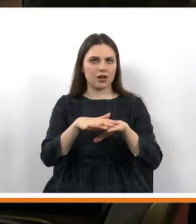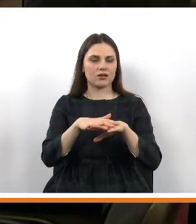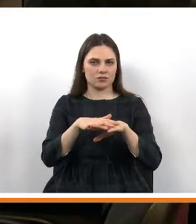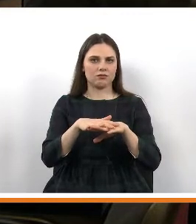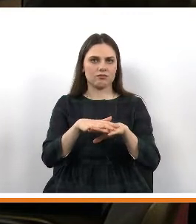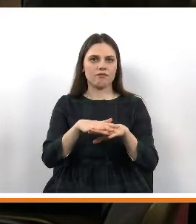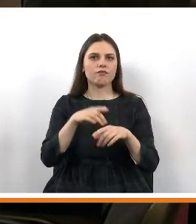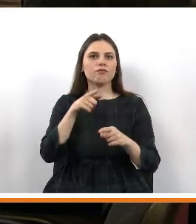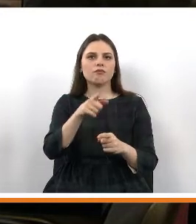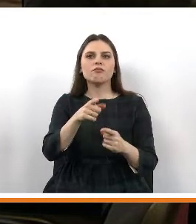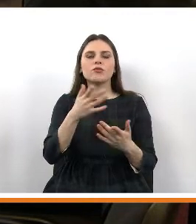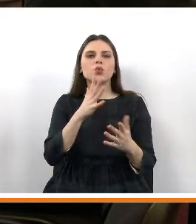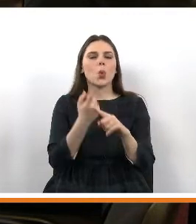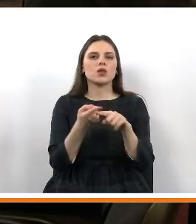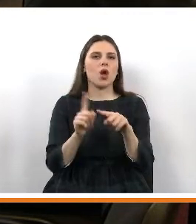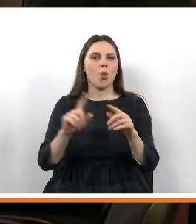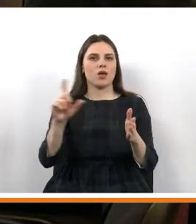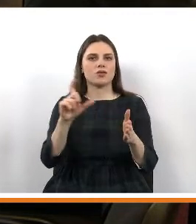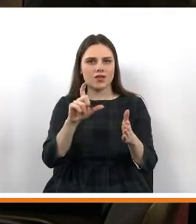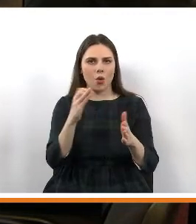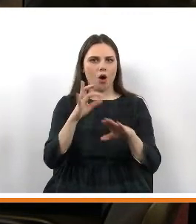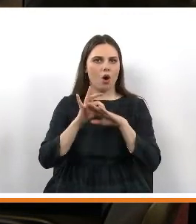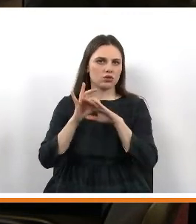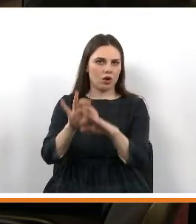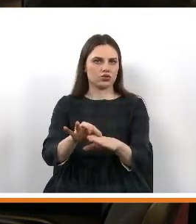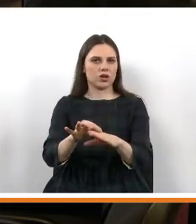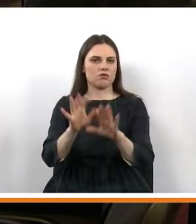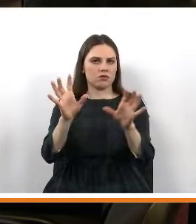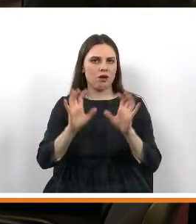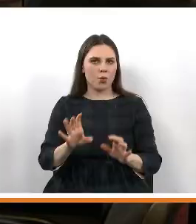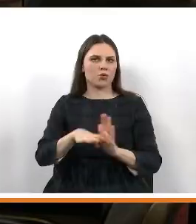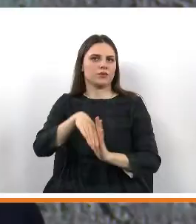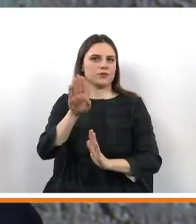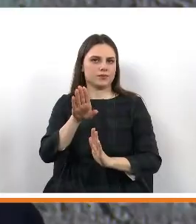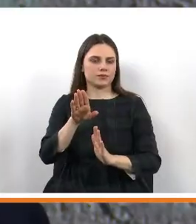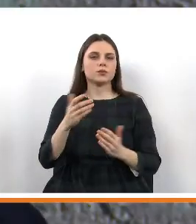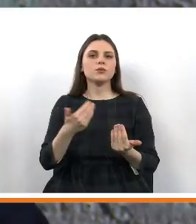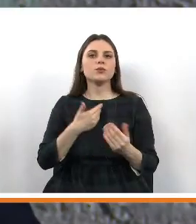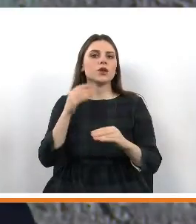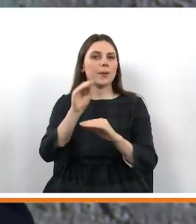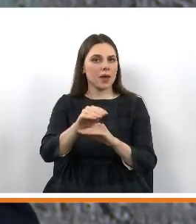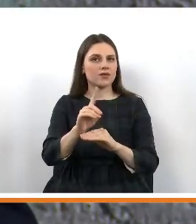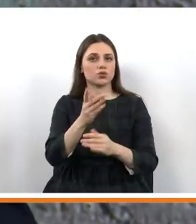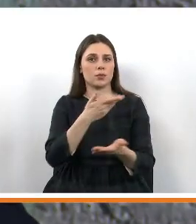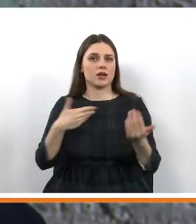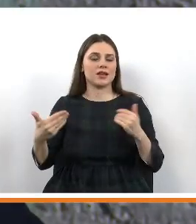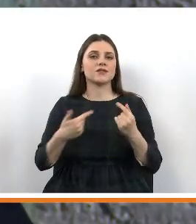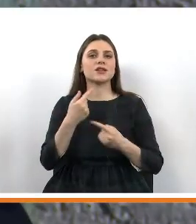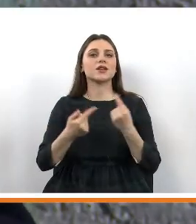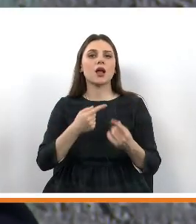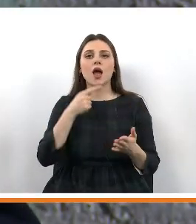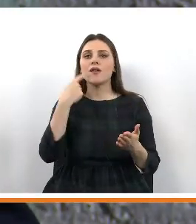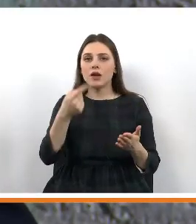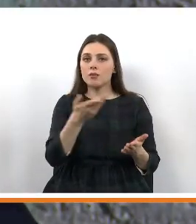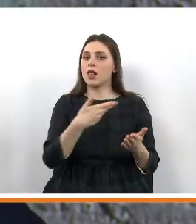роль эндаумента и, соответственно, отношение к закону. И еще хочу сказать, что мы... всегда говорим, да, я знаю, нас не